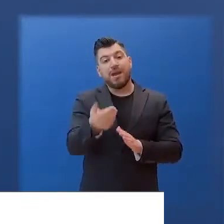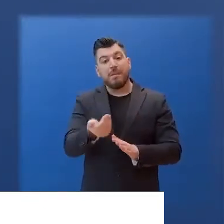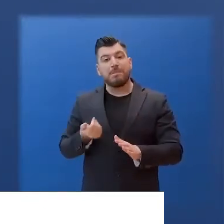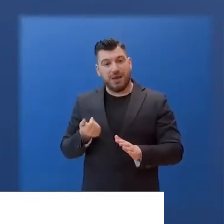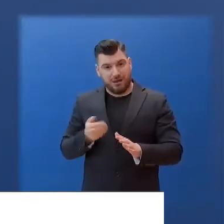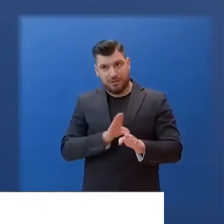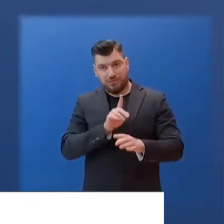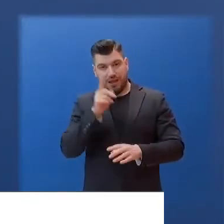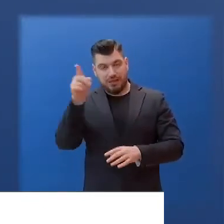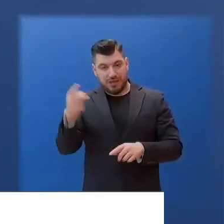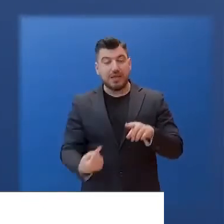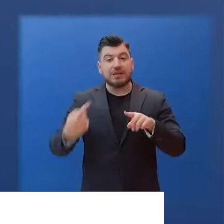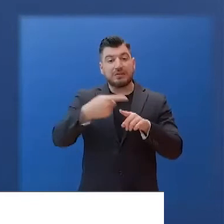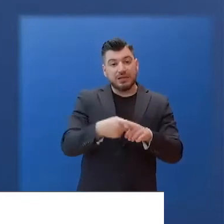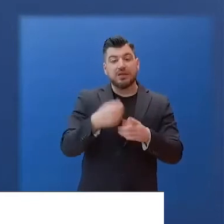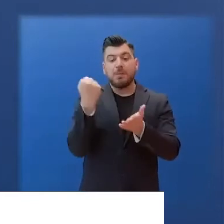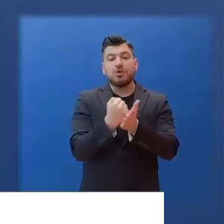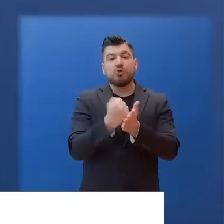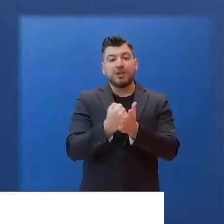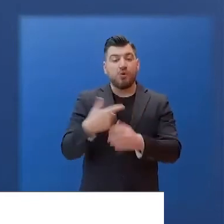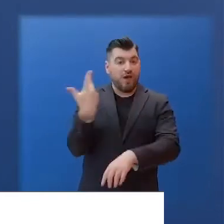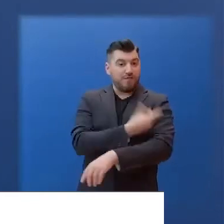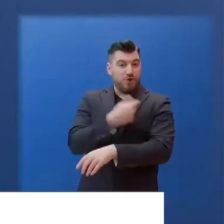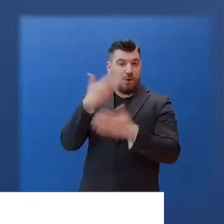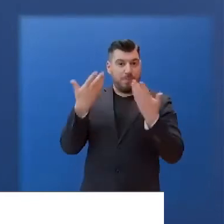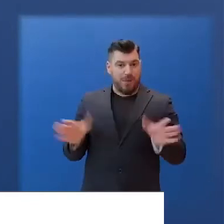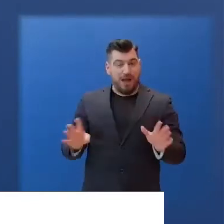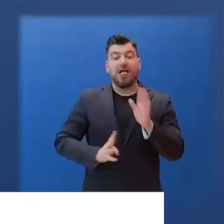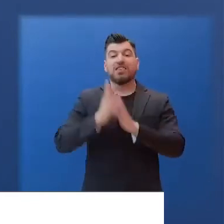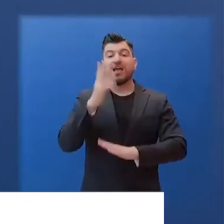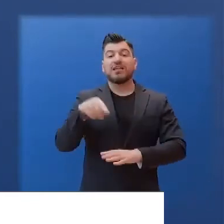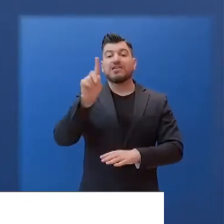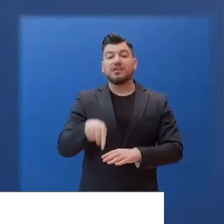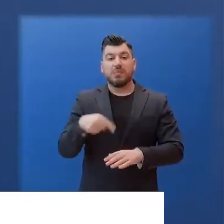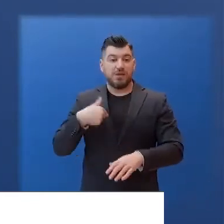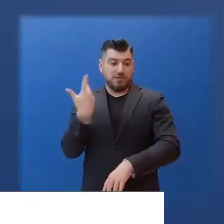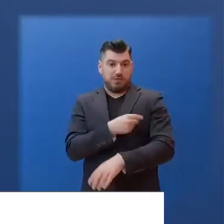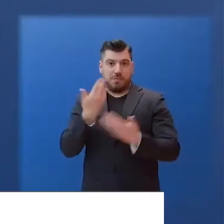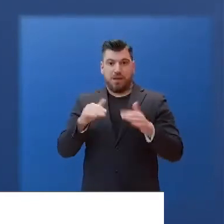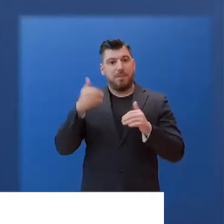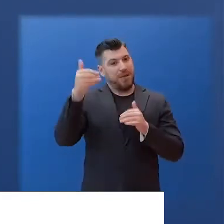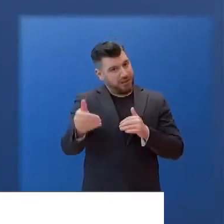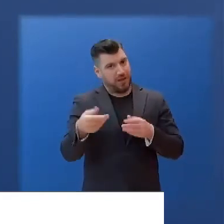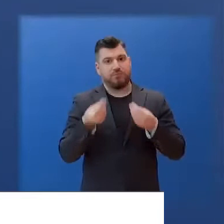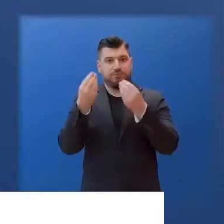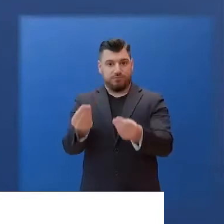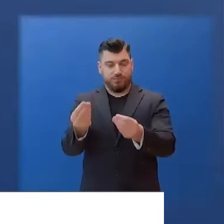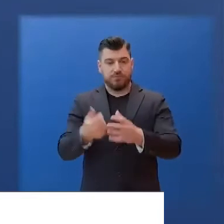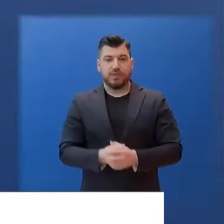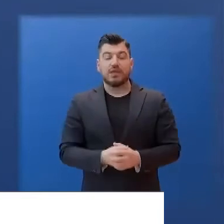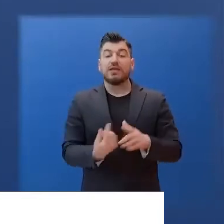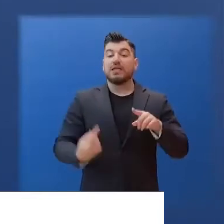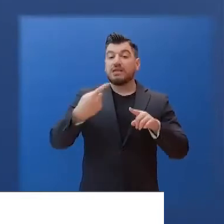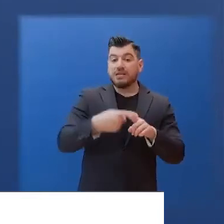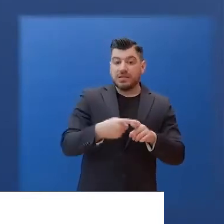τους και να προσκομίζουν είτε πιστοποιητικό εμβολιασμού 14 ημέρες μετά την ολοκλήρωσή του, είτε αρνητικό τεστ